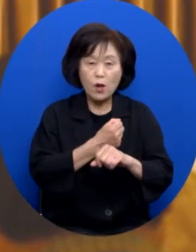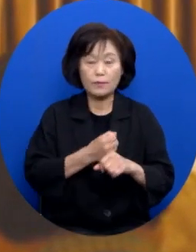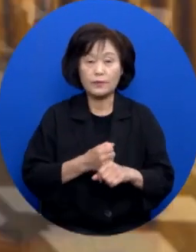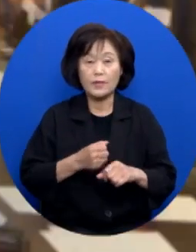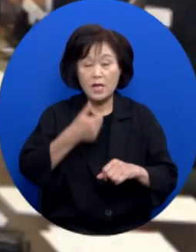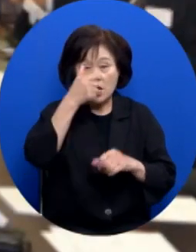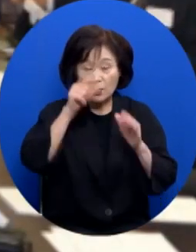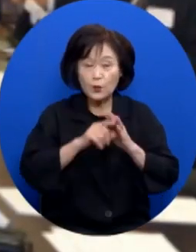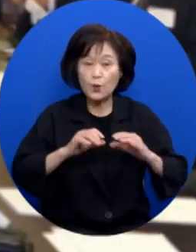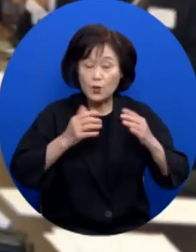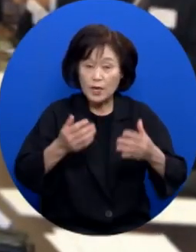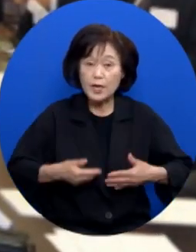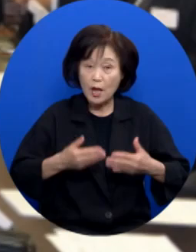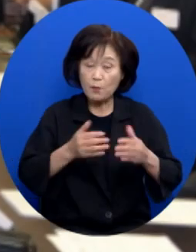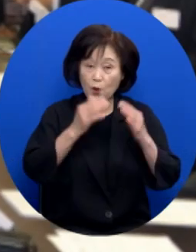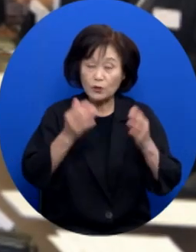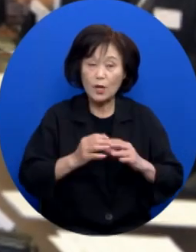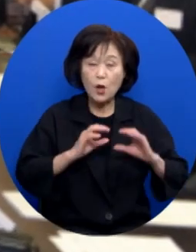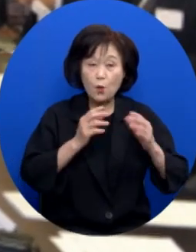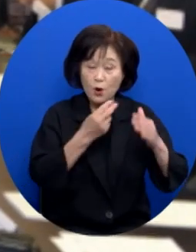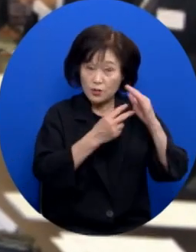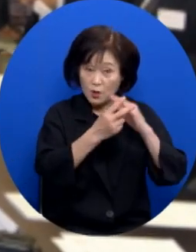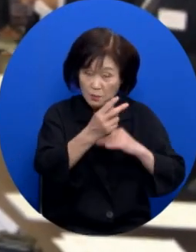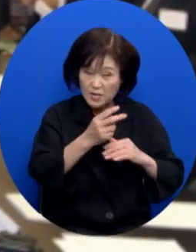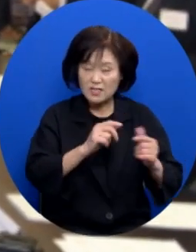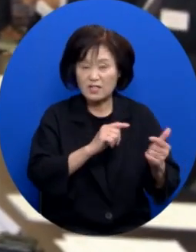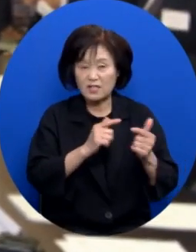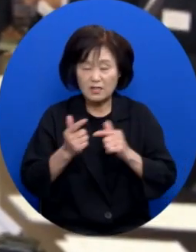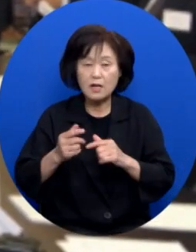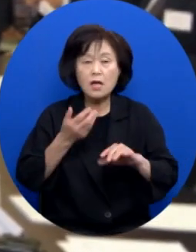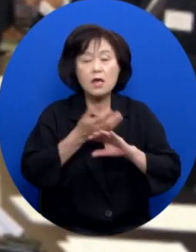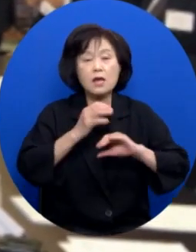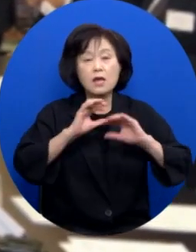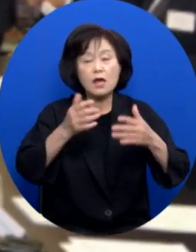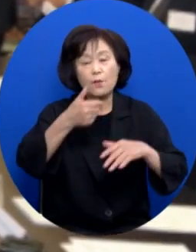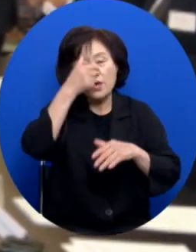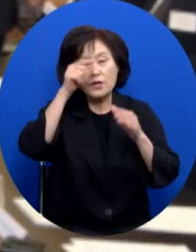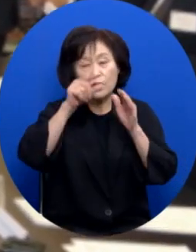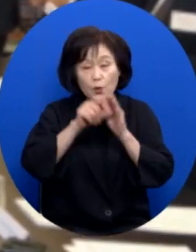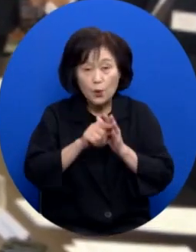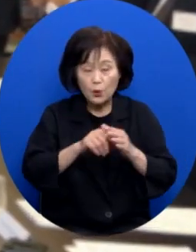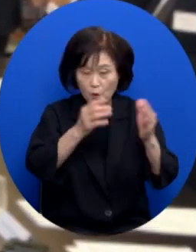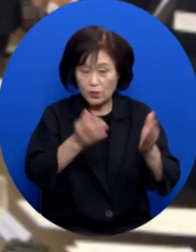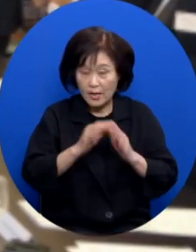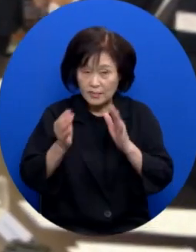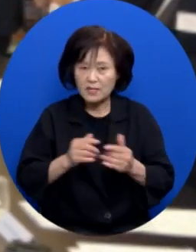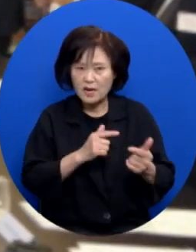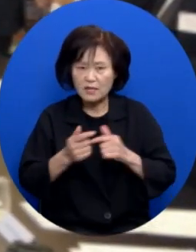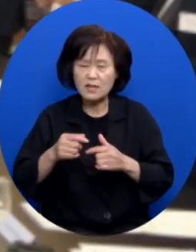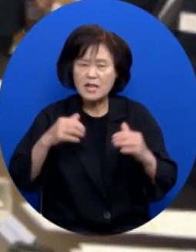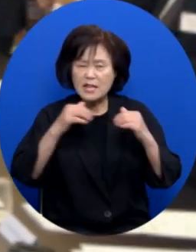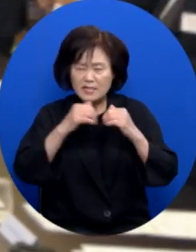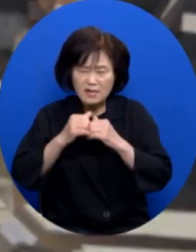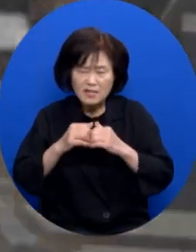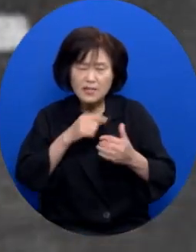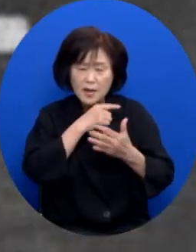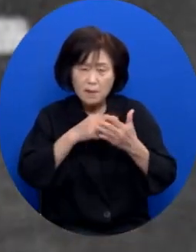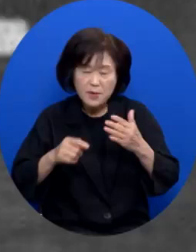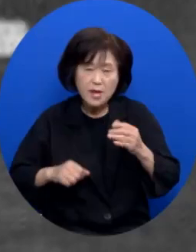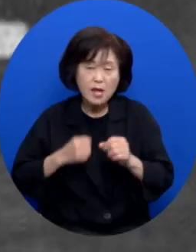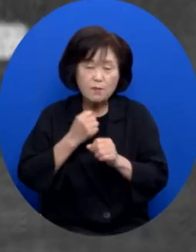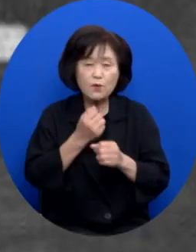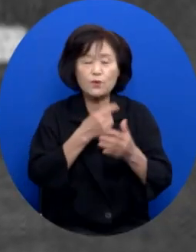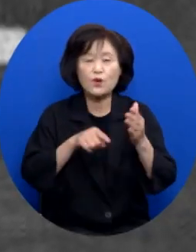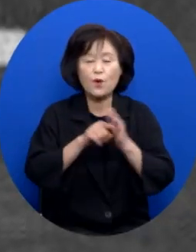봉사회 월드비전 국제선교 협의회 등 해외 기독교 기관들은 전쟁 피해복구에 필요한 물자